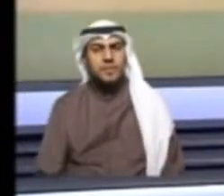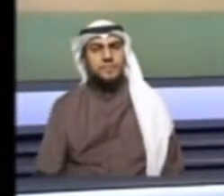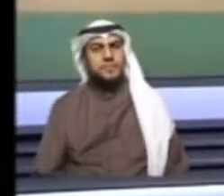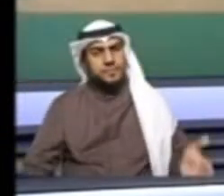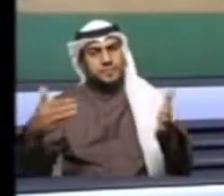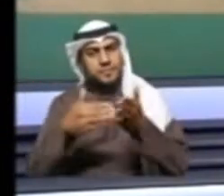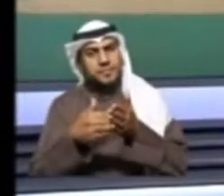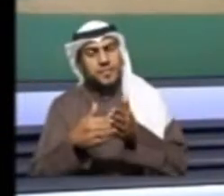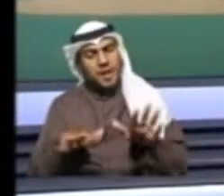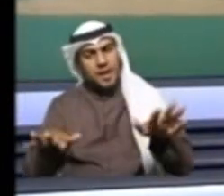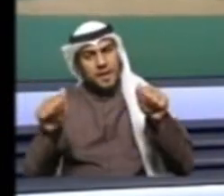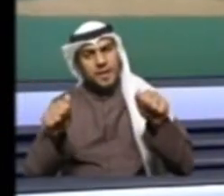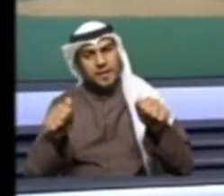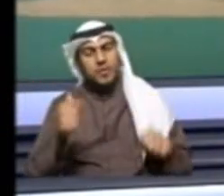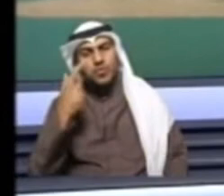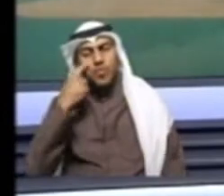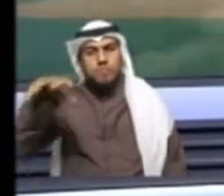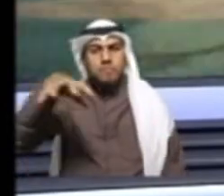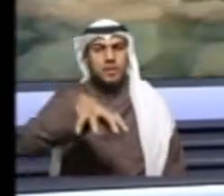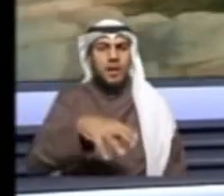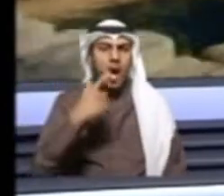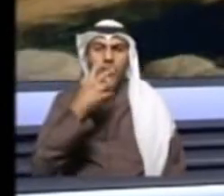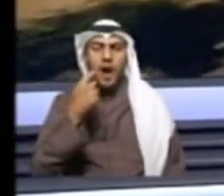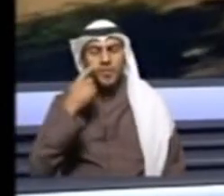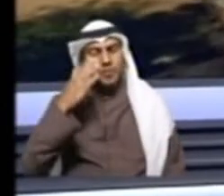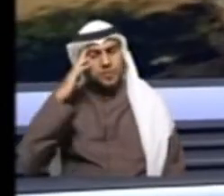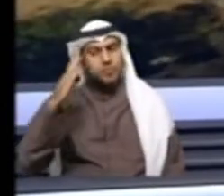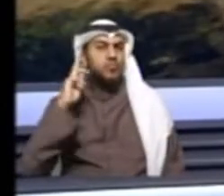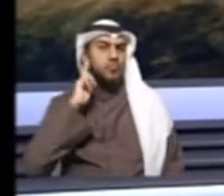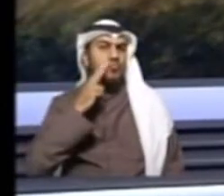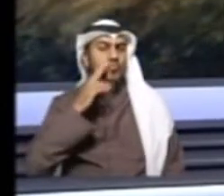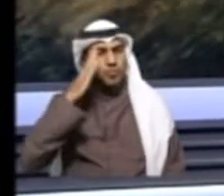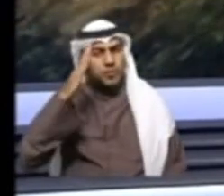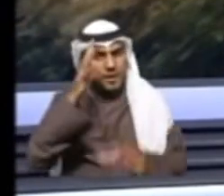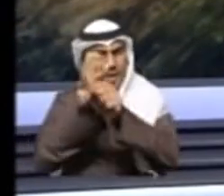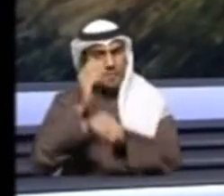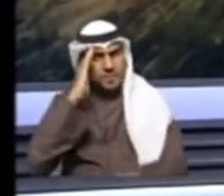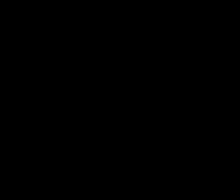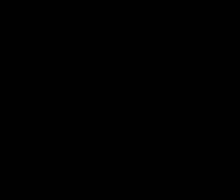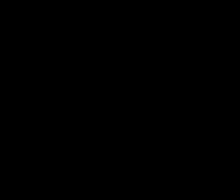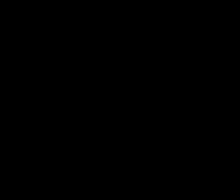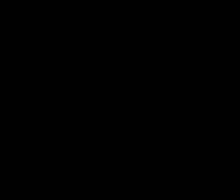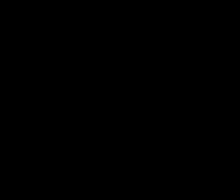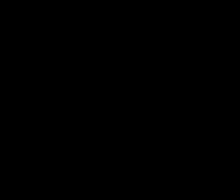نشرتنا، نتابع معكم درجات الحرارة المتوقعة في العواصم العربية والعالمية، تابعوا معنا على الشاشة.